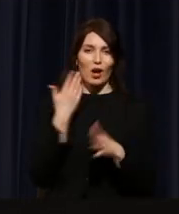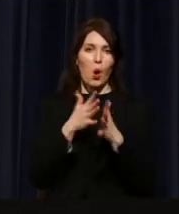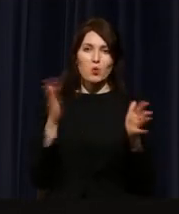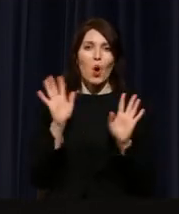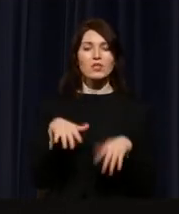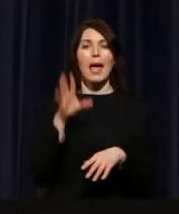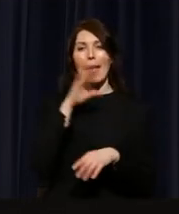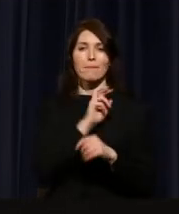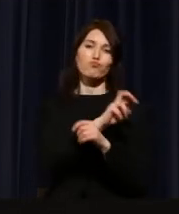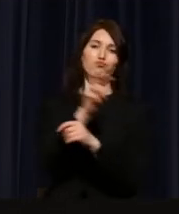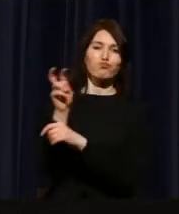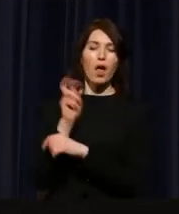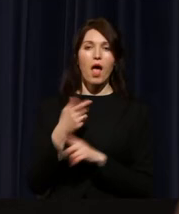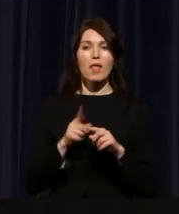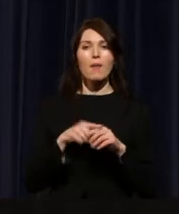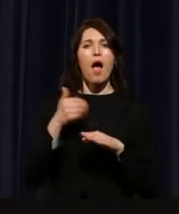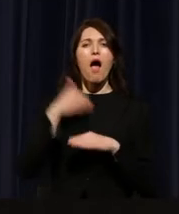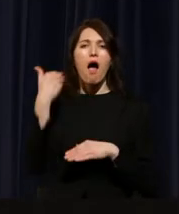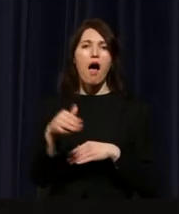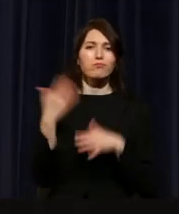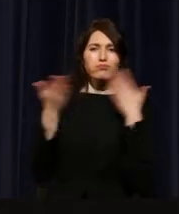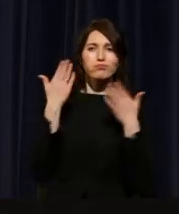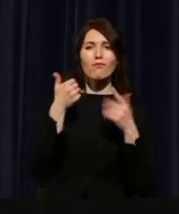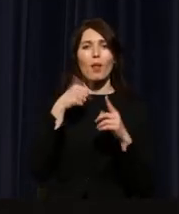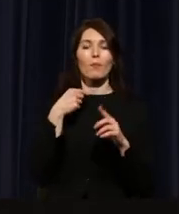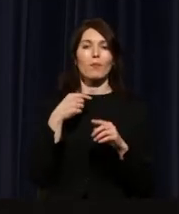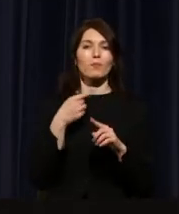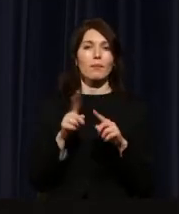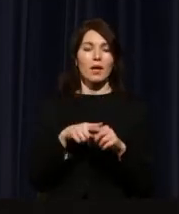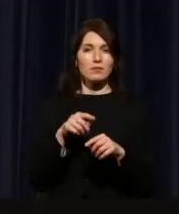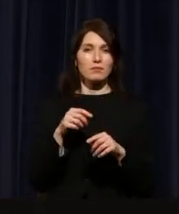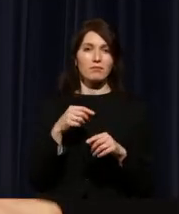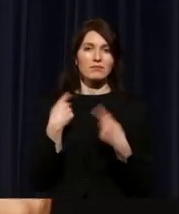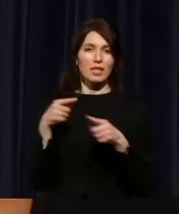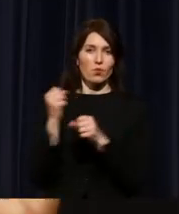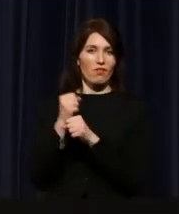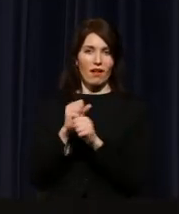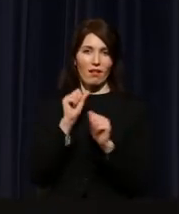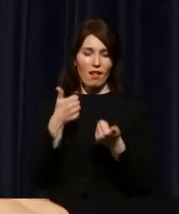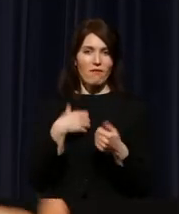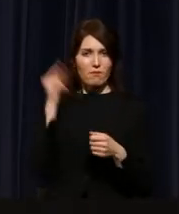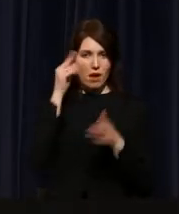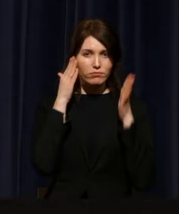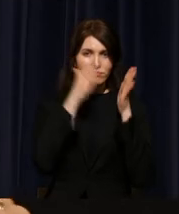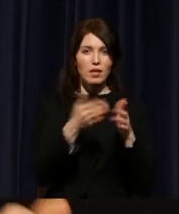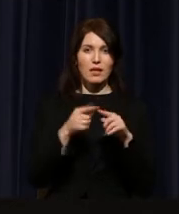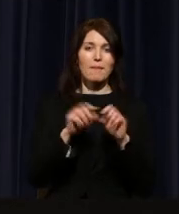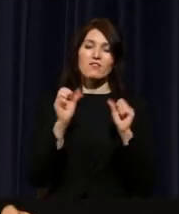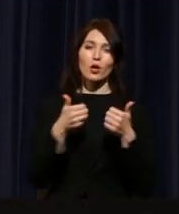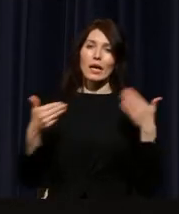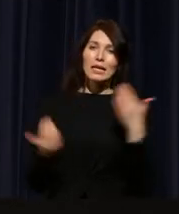tur varētu, jo iet ārpusē, nezinu, kaut ko vēl papildus ļoti daudz darīt. Līdz ar to veidojas jaunas